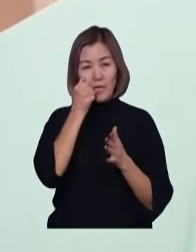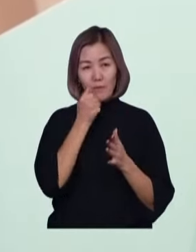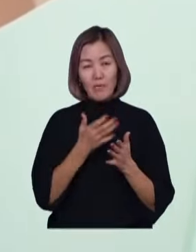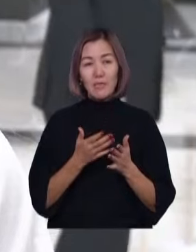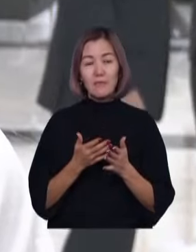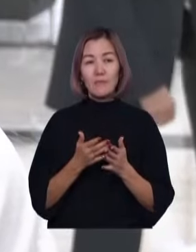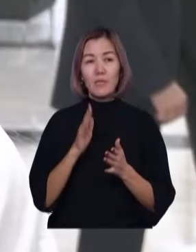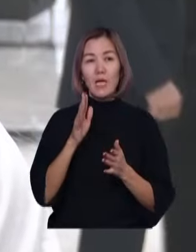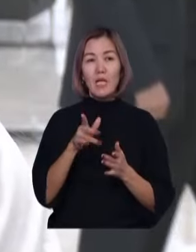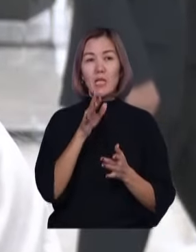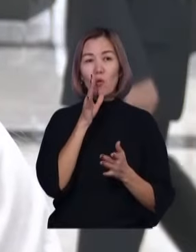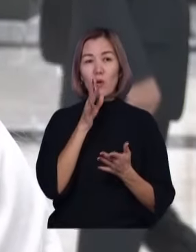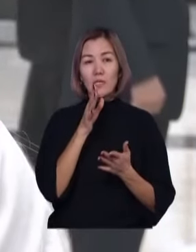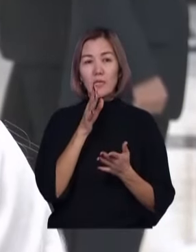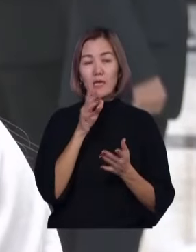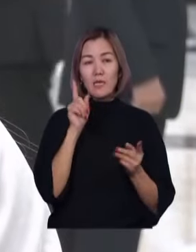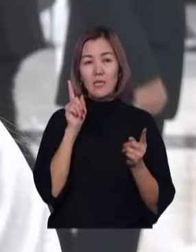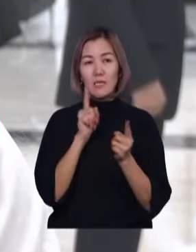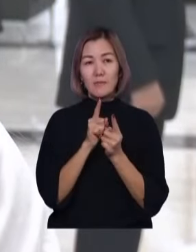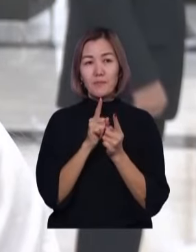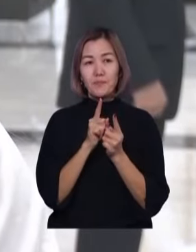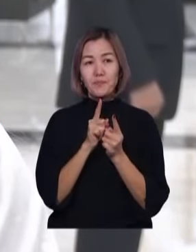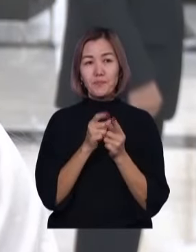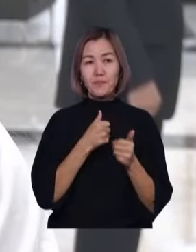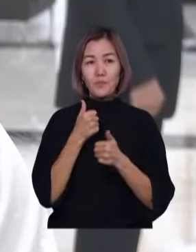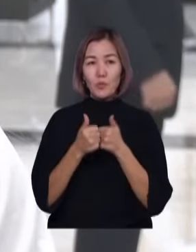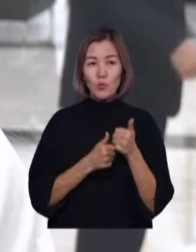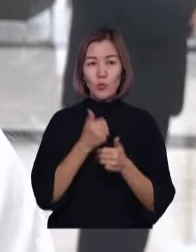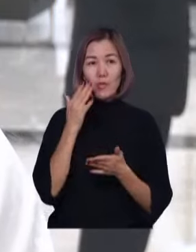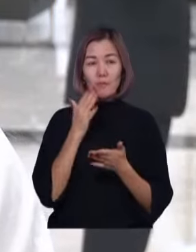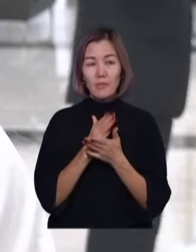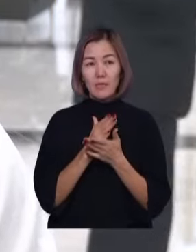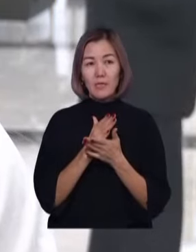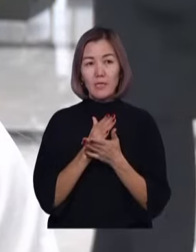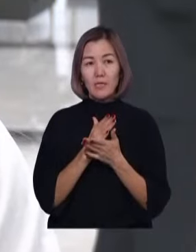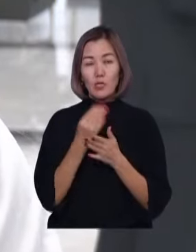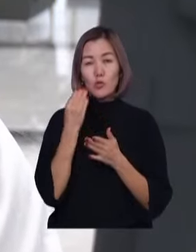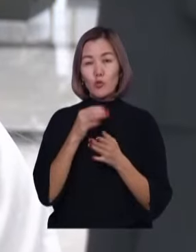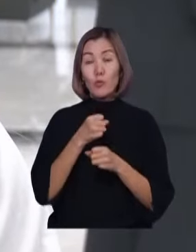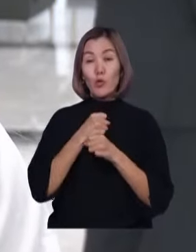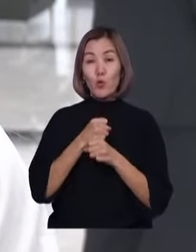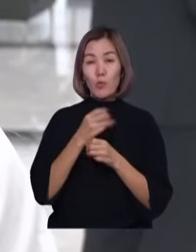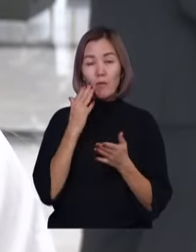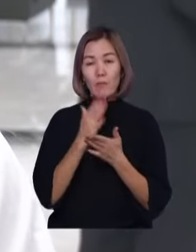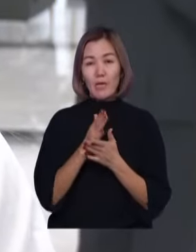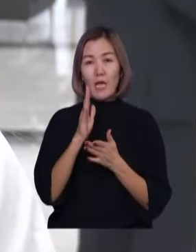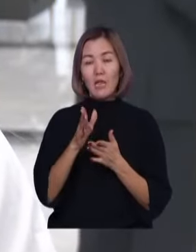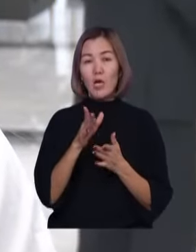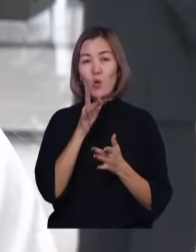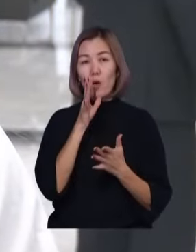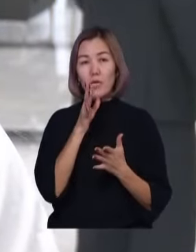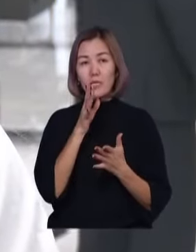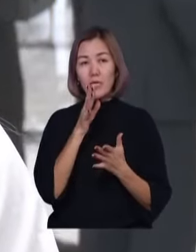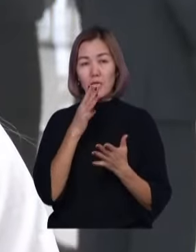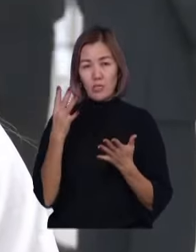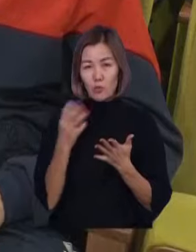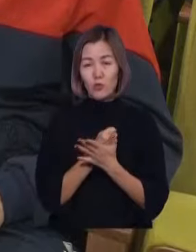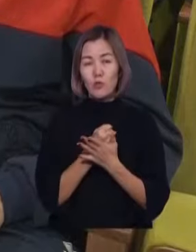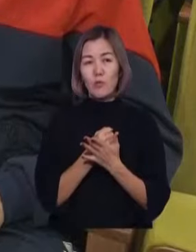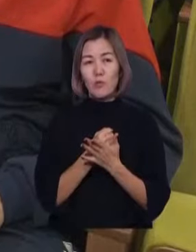Енді алдымызда келе жатқан турларымыз бар, және суперкубок бар. Алдағы уақытта суперкубокты алып келді, тоже